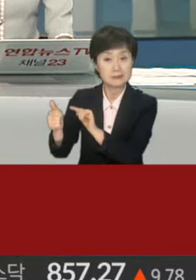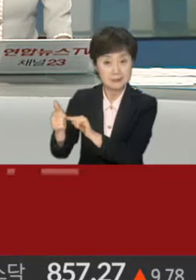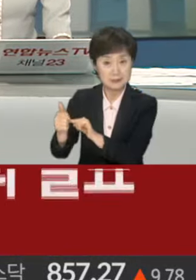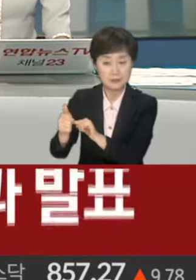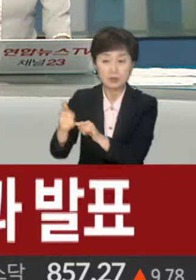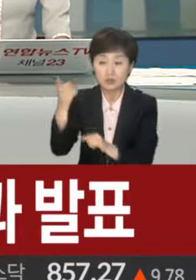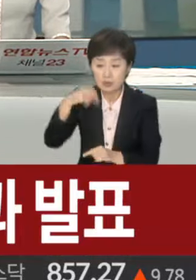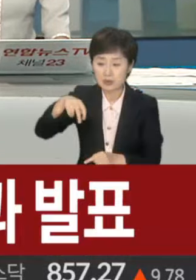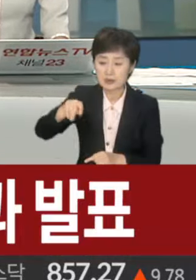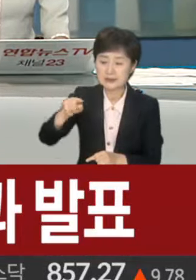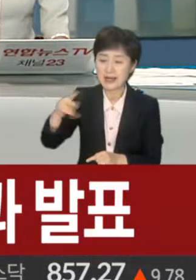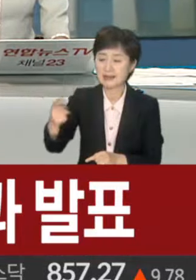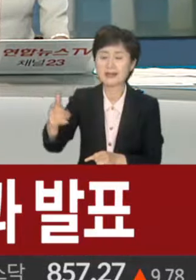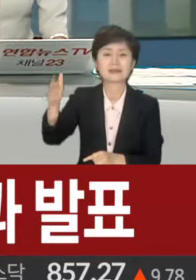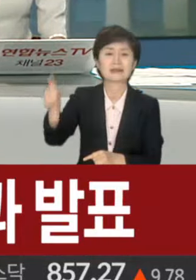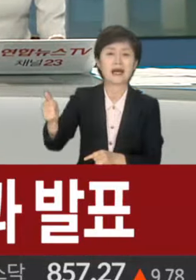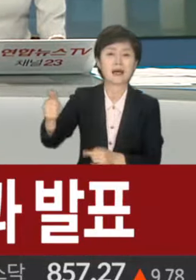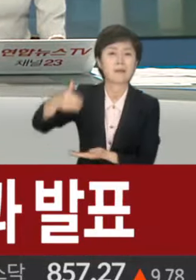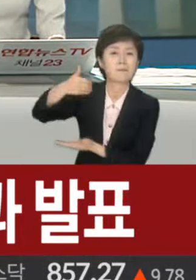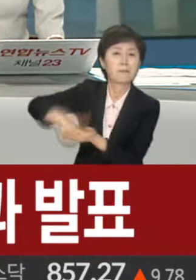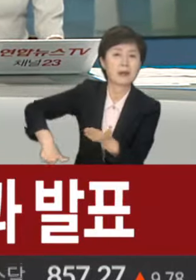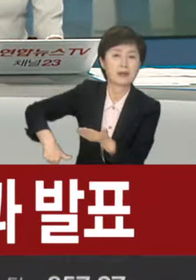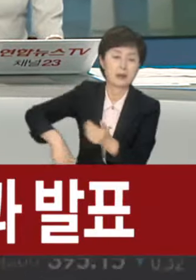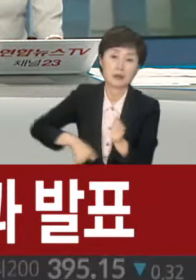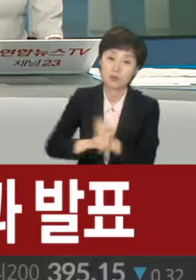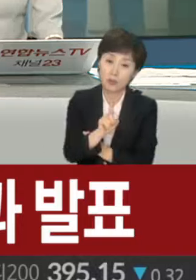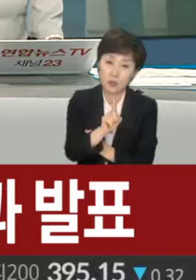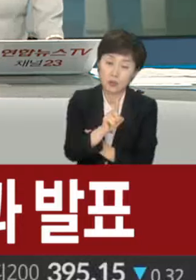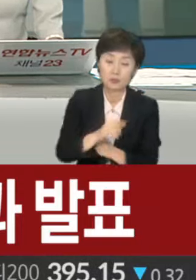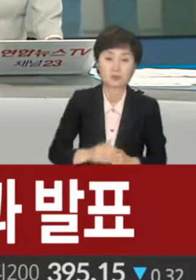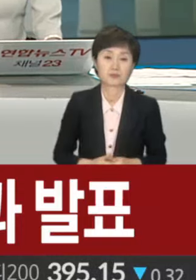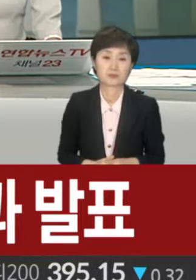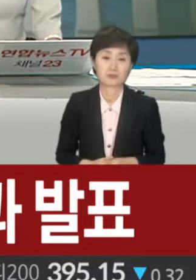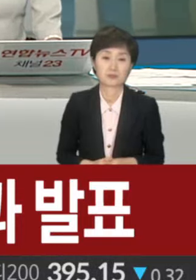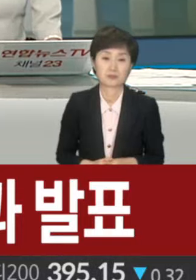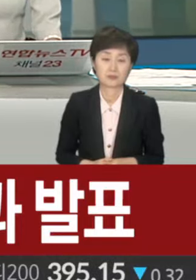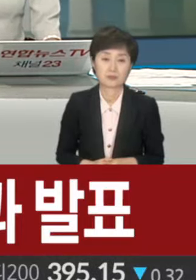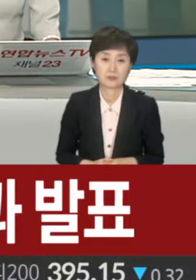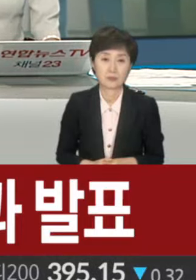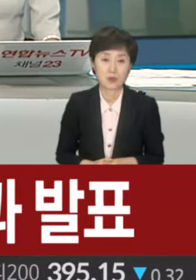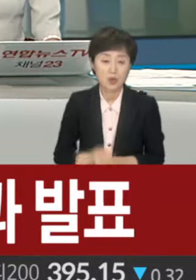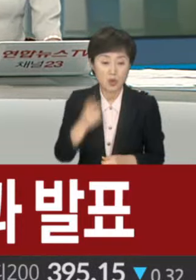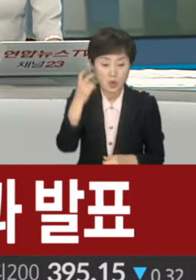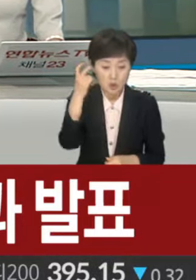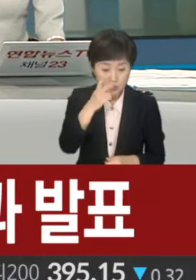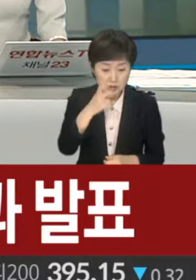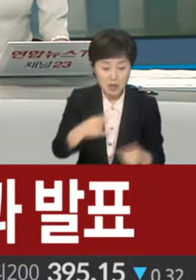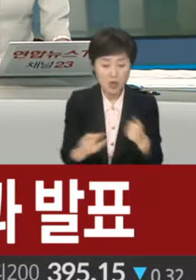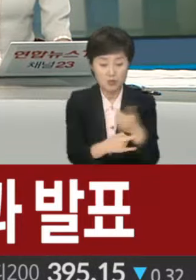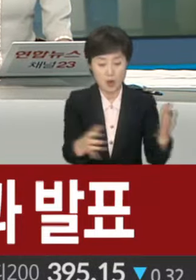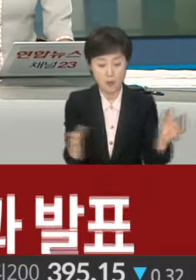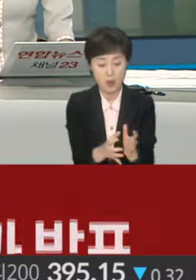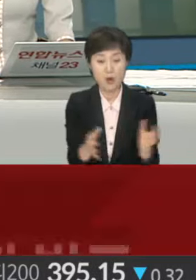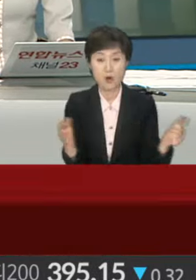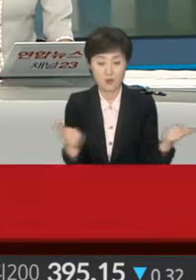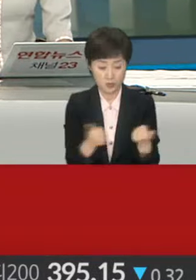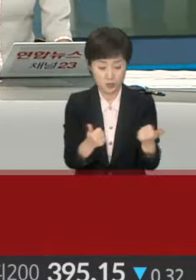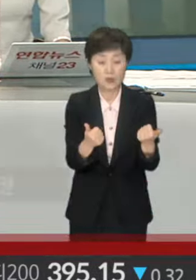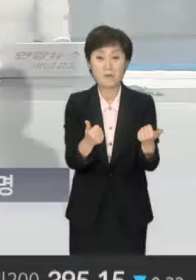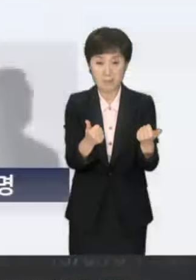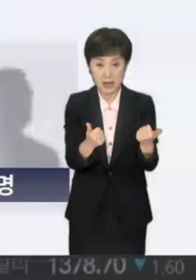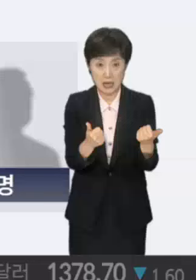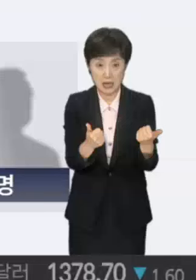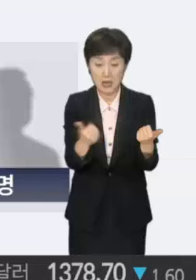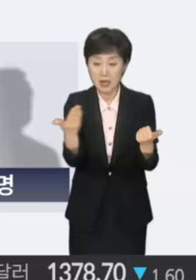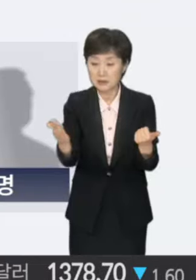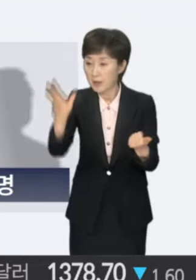입건 대상에서 제외된 것으로 알려졌는데요. 이 부분은 어떻게 보셨어요? 일단 지금 아직까지 수사심의위원회 결과이기 때문에 이 경찰 결과를 좀 지켜봐야 되는